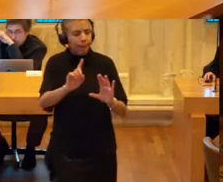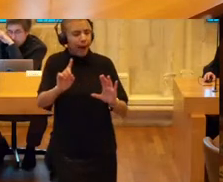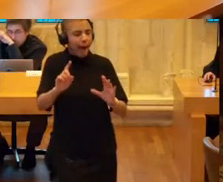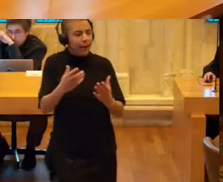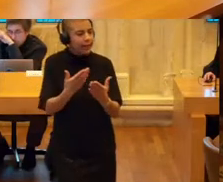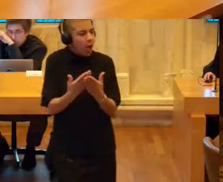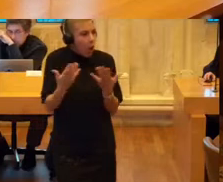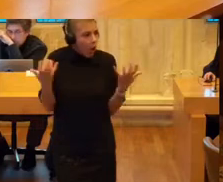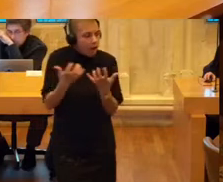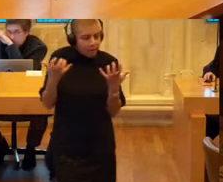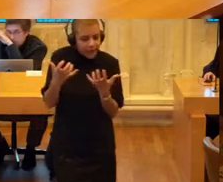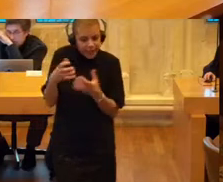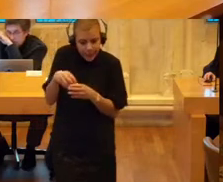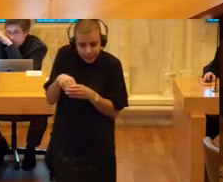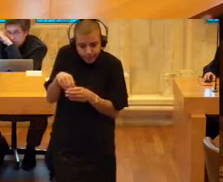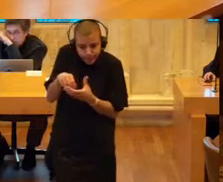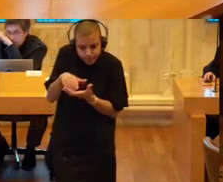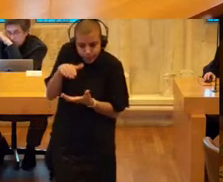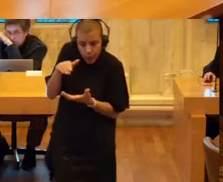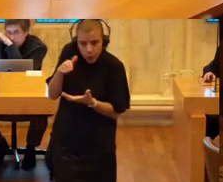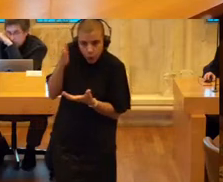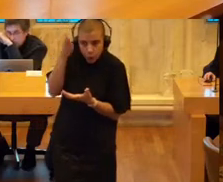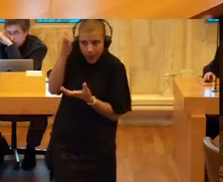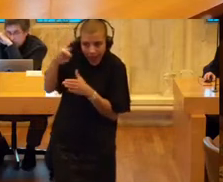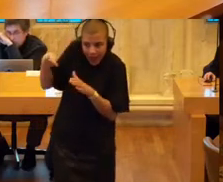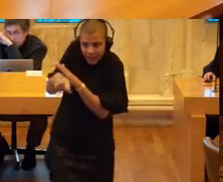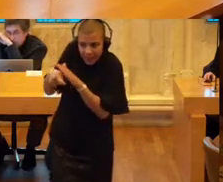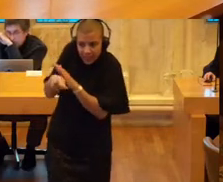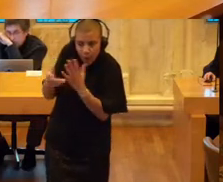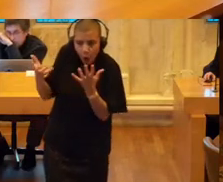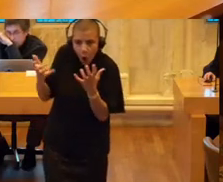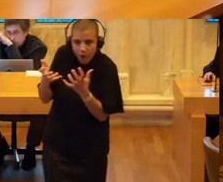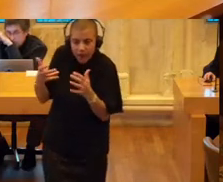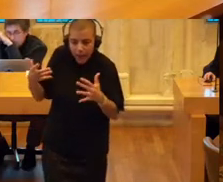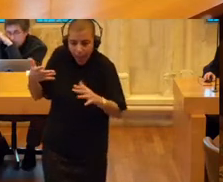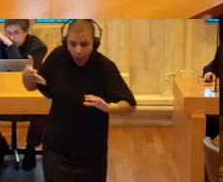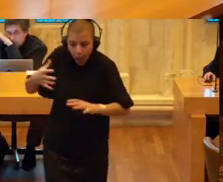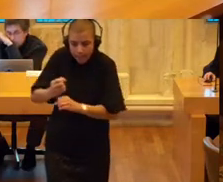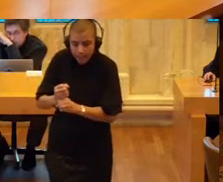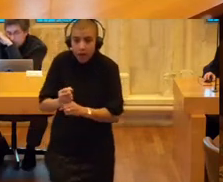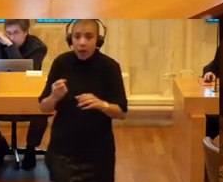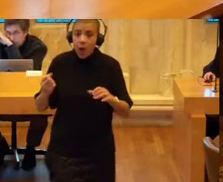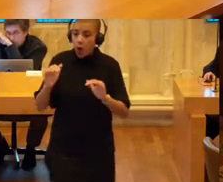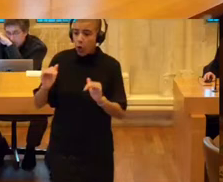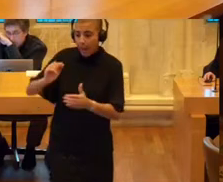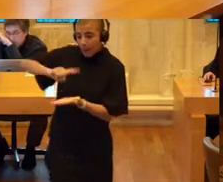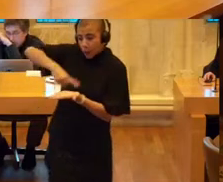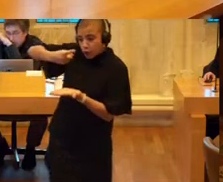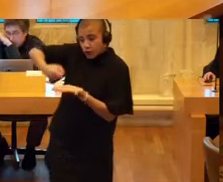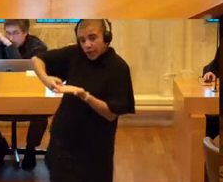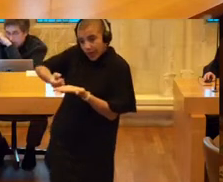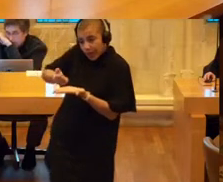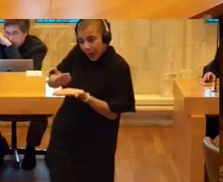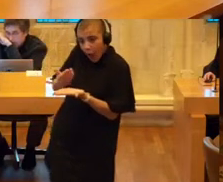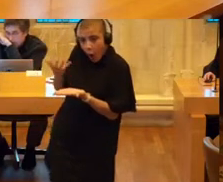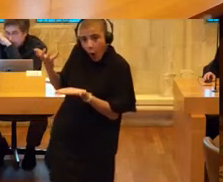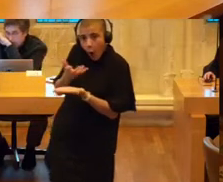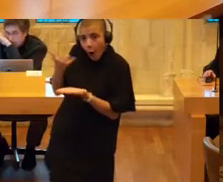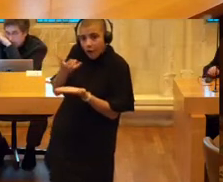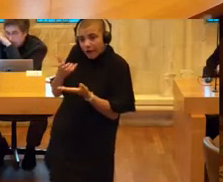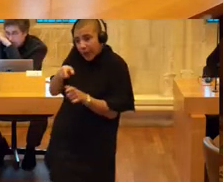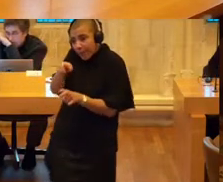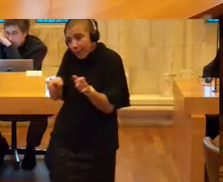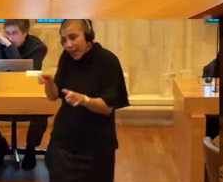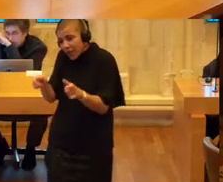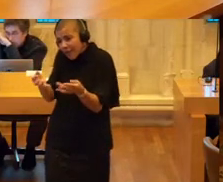Alors, on laisse entendre aussi que dans ce budget doit servir bien davantage les besoins des personnes en difficulté,